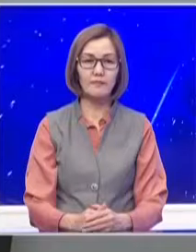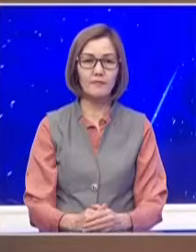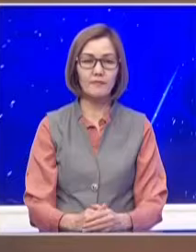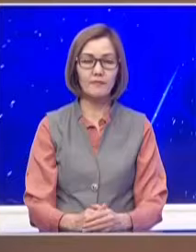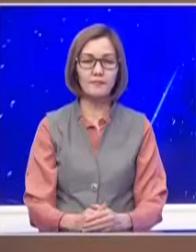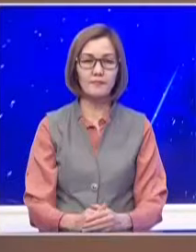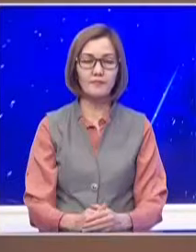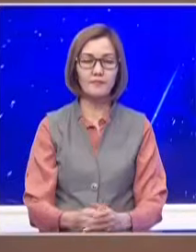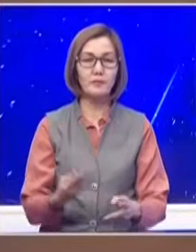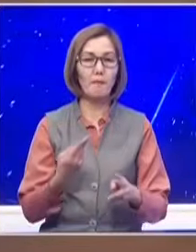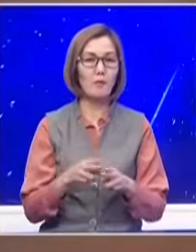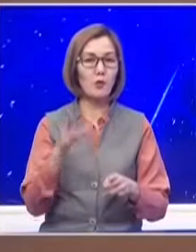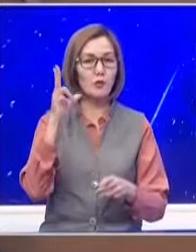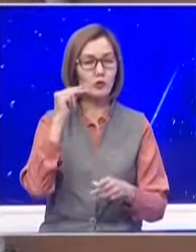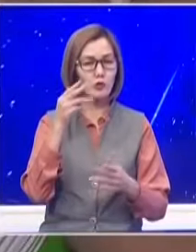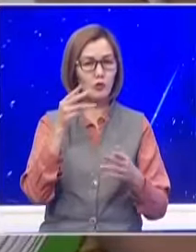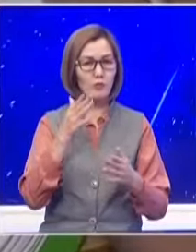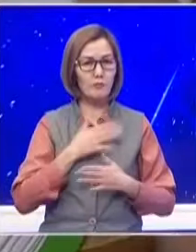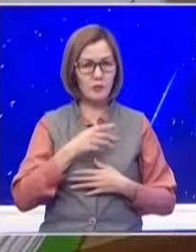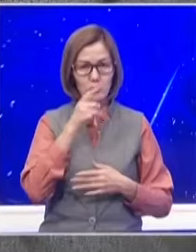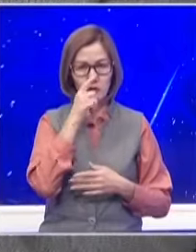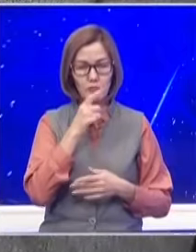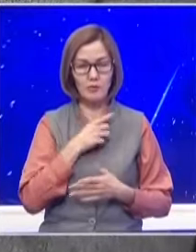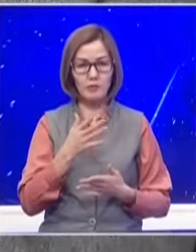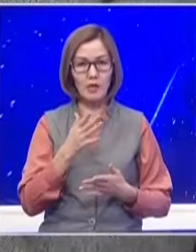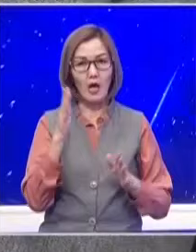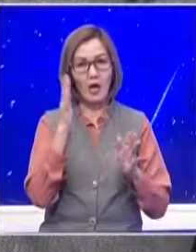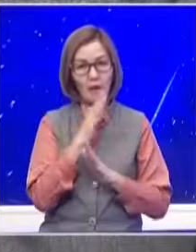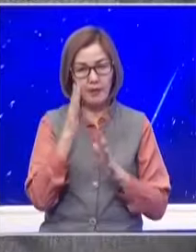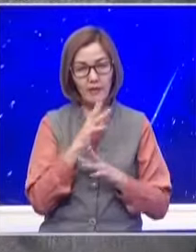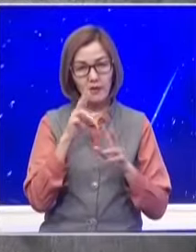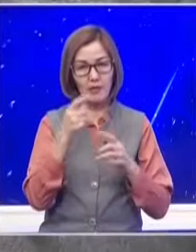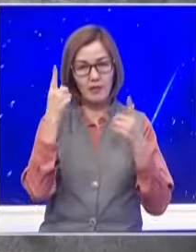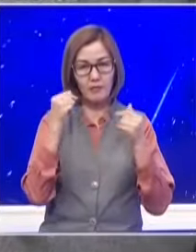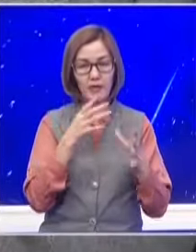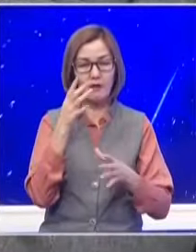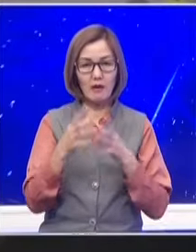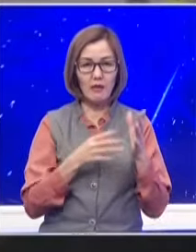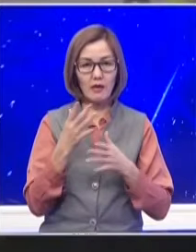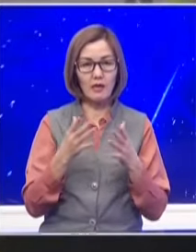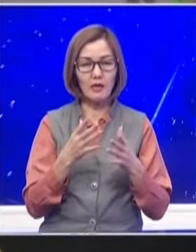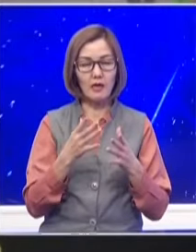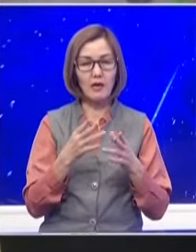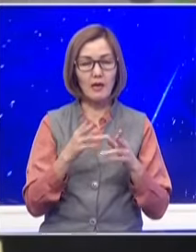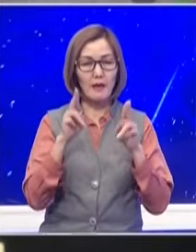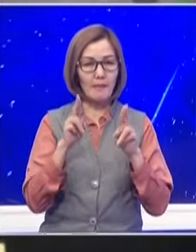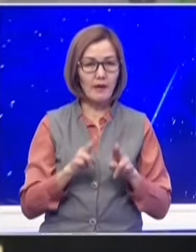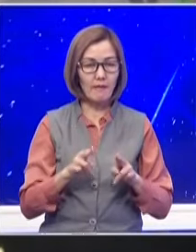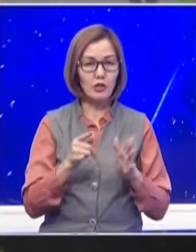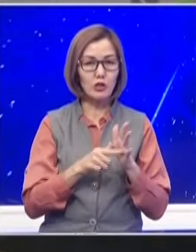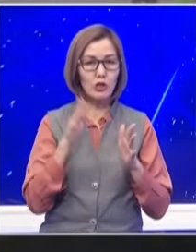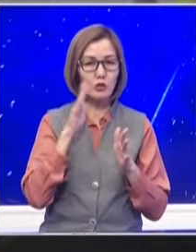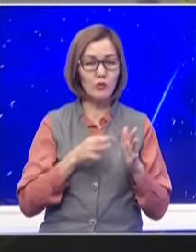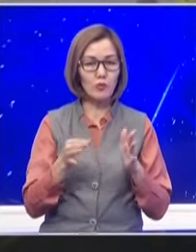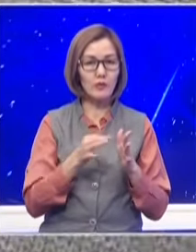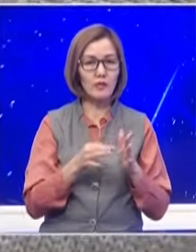714-02. Бұл сандарды біз түсінбегенмен метеорологтар жақсы білет. Халықаралық талаптарға сай мәлімет берудің шартты кодтары. Жетісу облысында